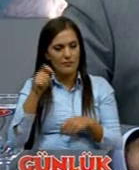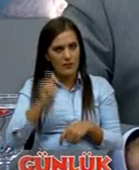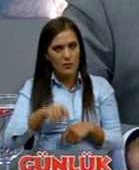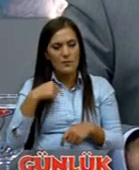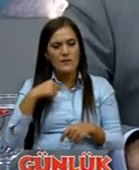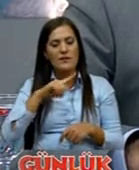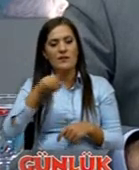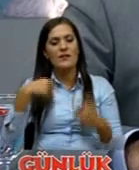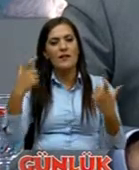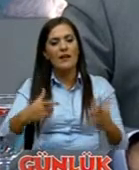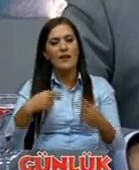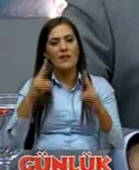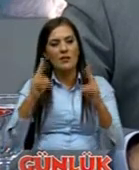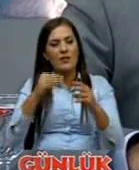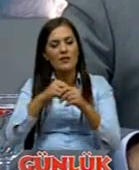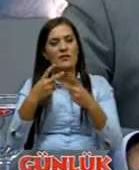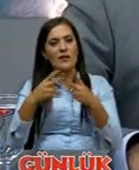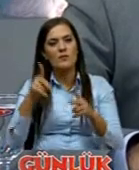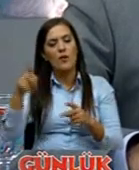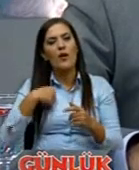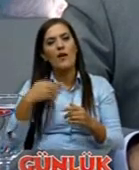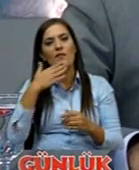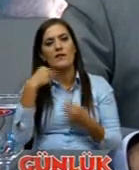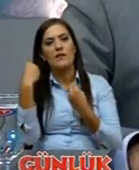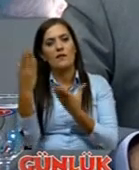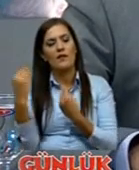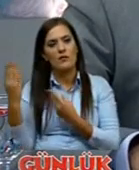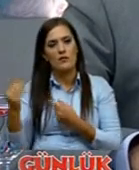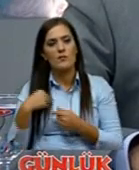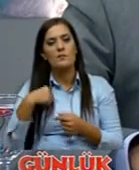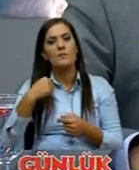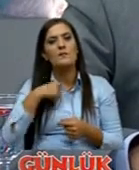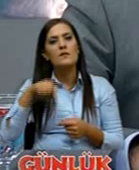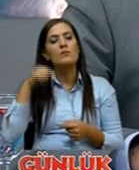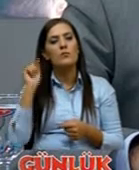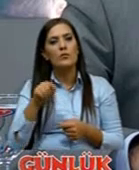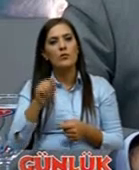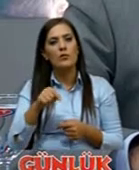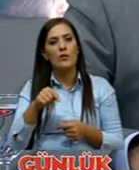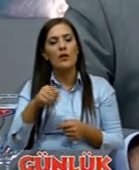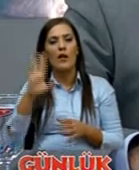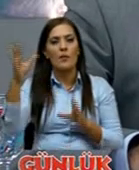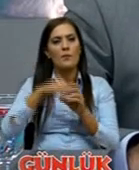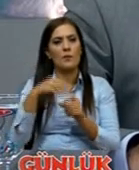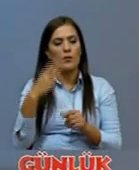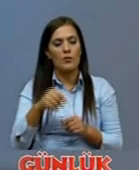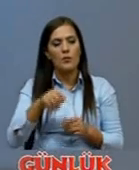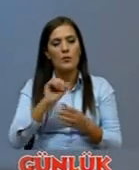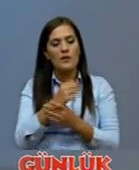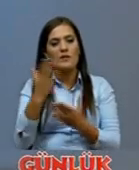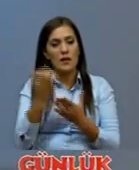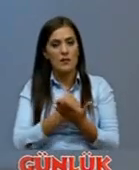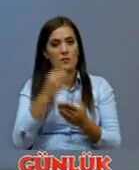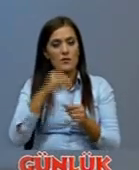onlara imalatlarımızı açıp o staj imkanını veriyoruz. Bu ortamlarda buna müdahil oluyor. Bu mesleği edinmek